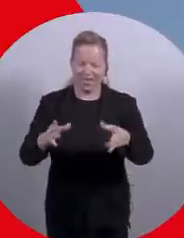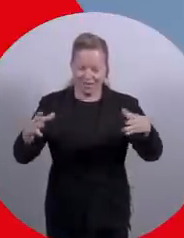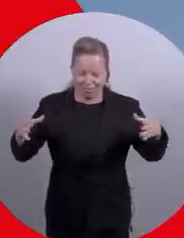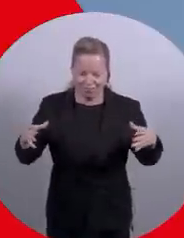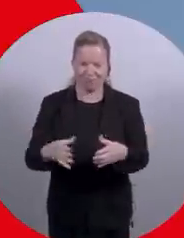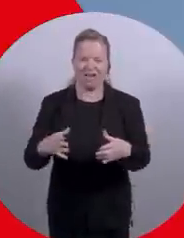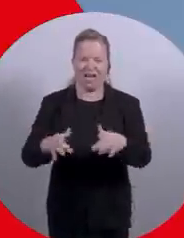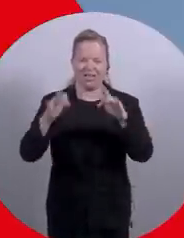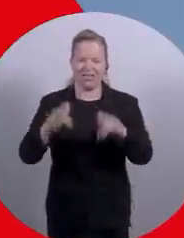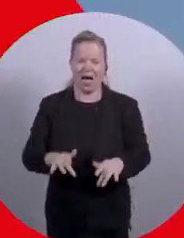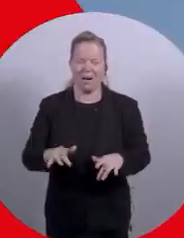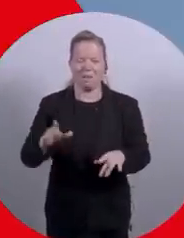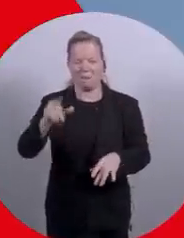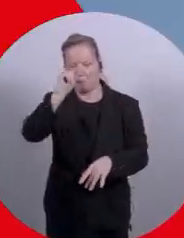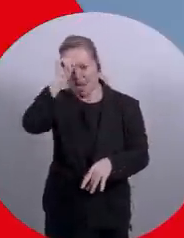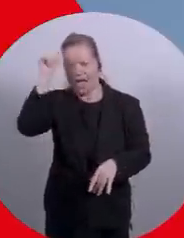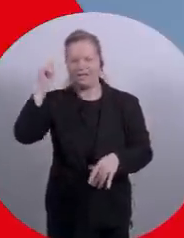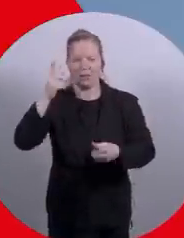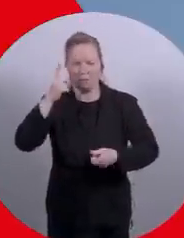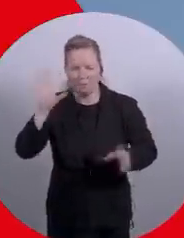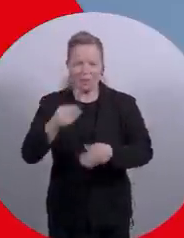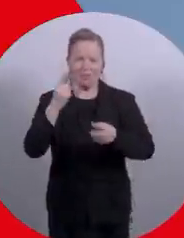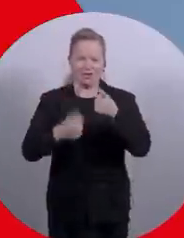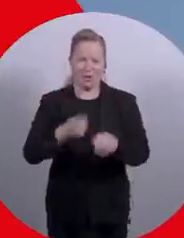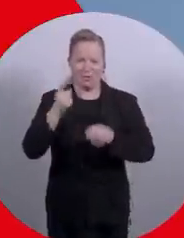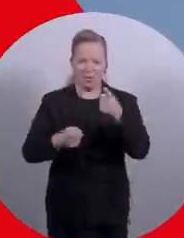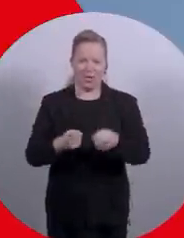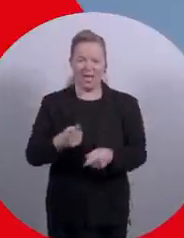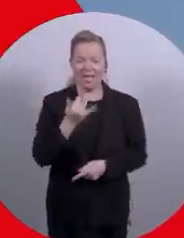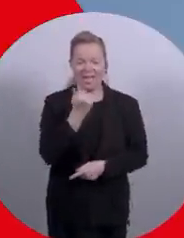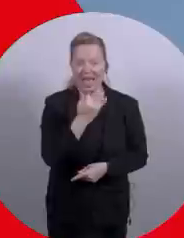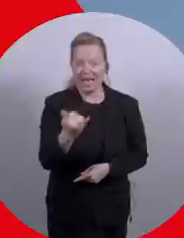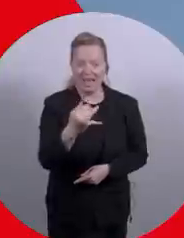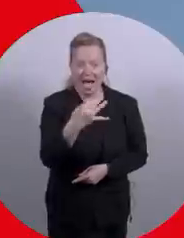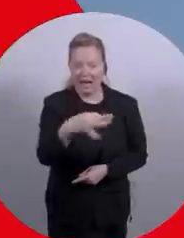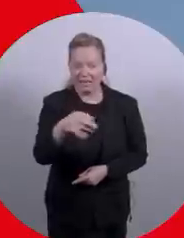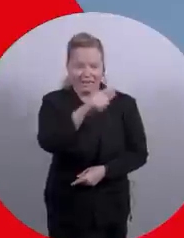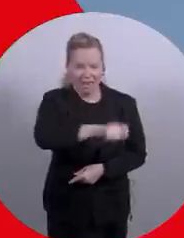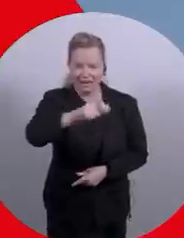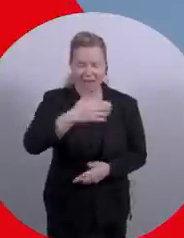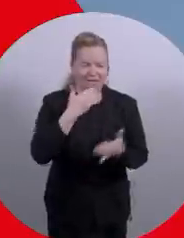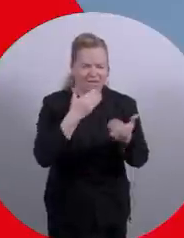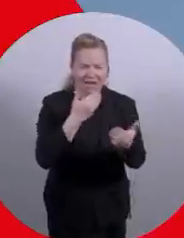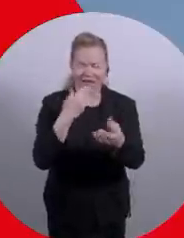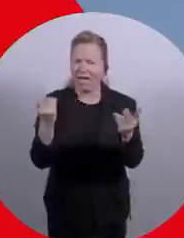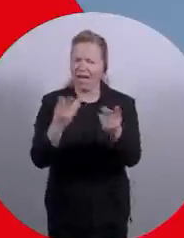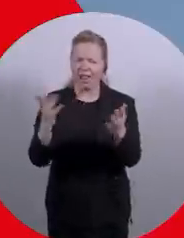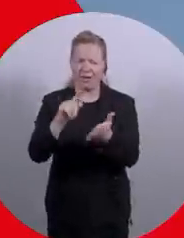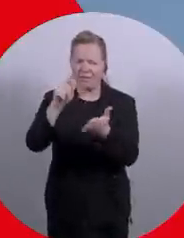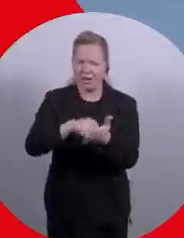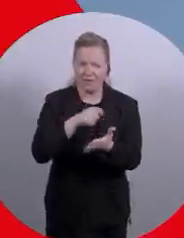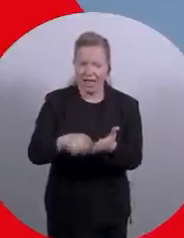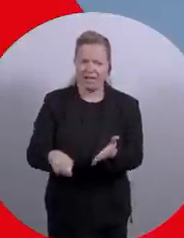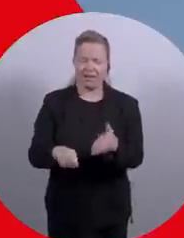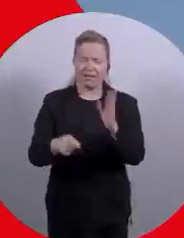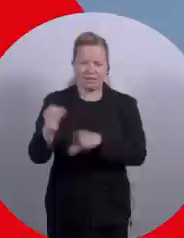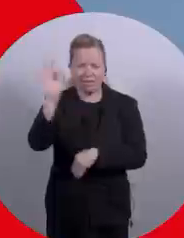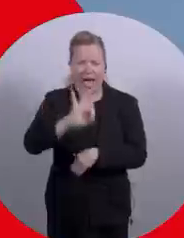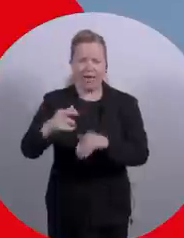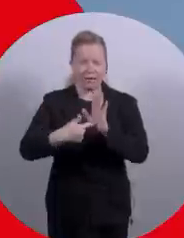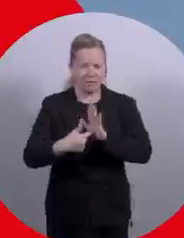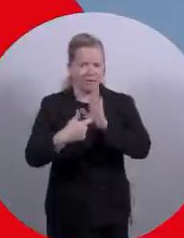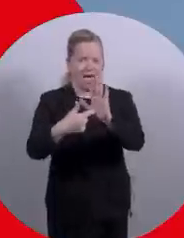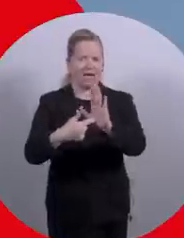in vielen Bereichen vielen Dank an jeden und jede einzelne egal was sie gehört haben dass sie dieses Zeichen in der Sozialdemokratie verwirklicht hat